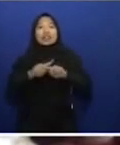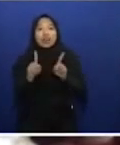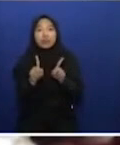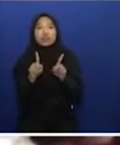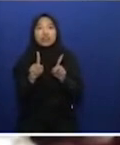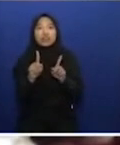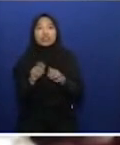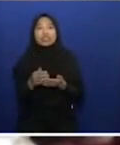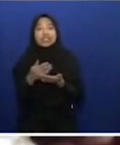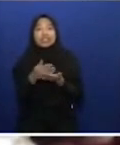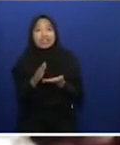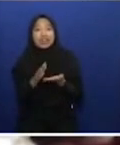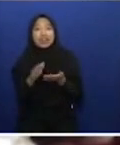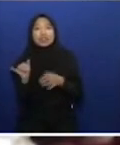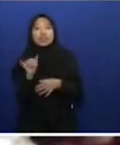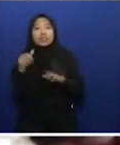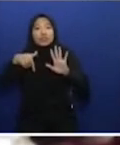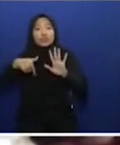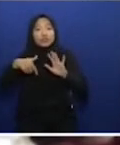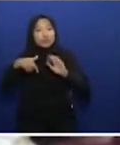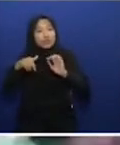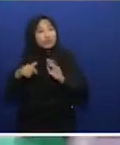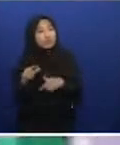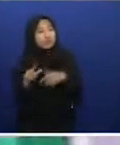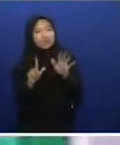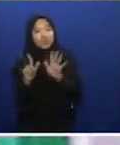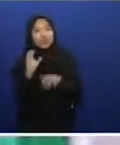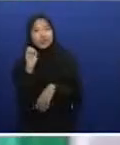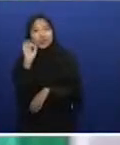Selebihnya kalian harus cari sendiri.